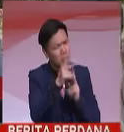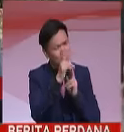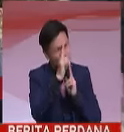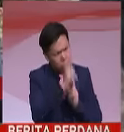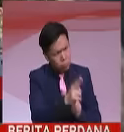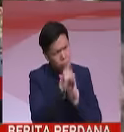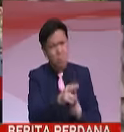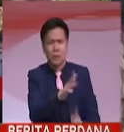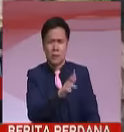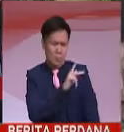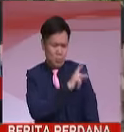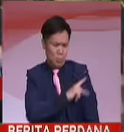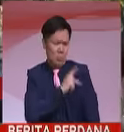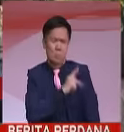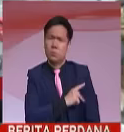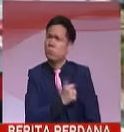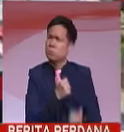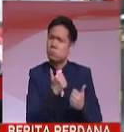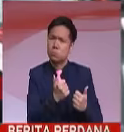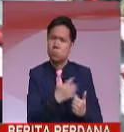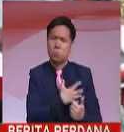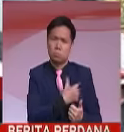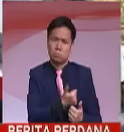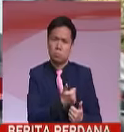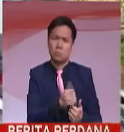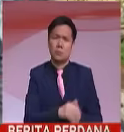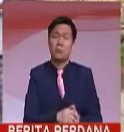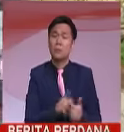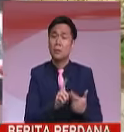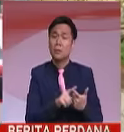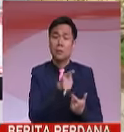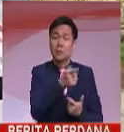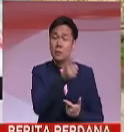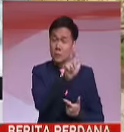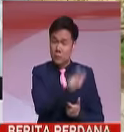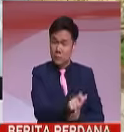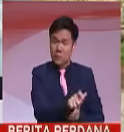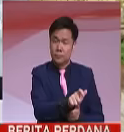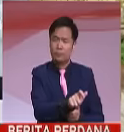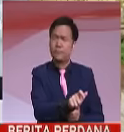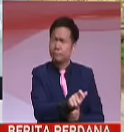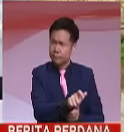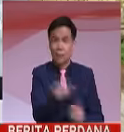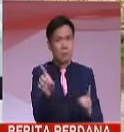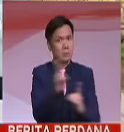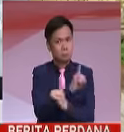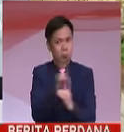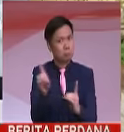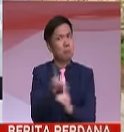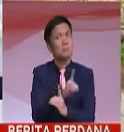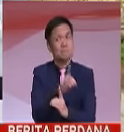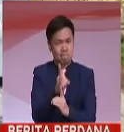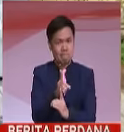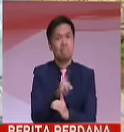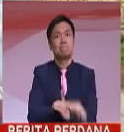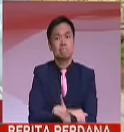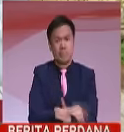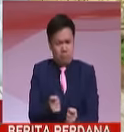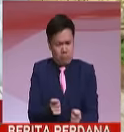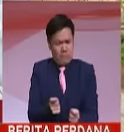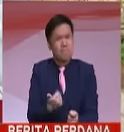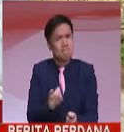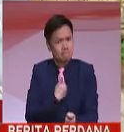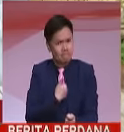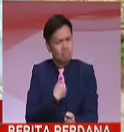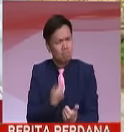yang yaitu baik nah nama edistrict kicauan Oh disiplin nyawang daripada segi